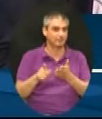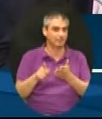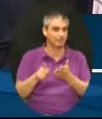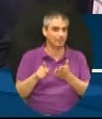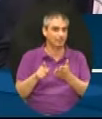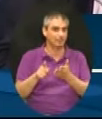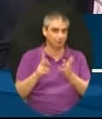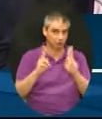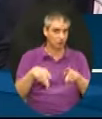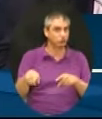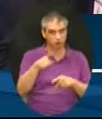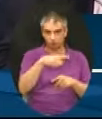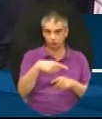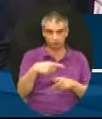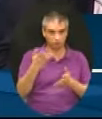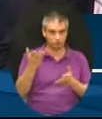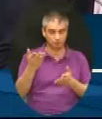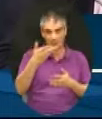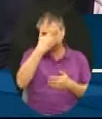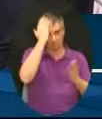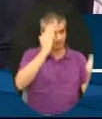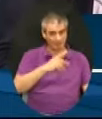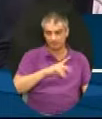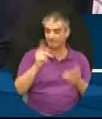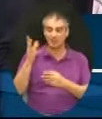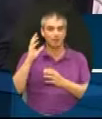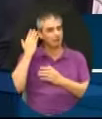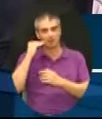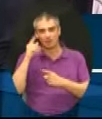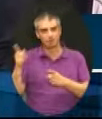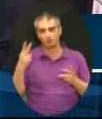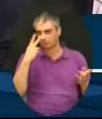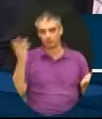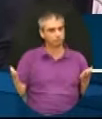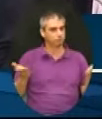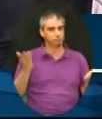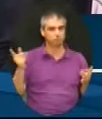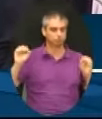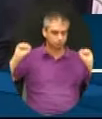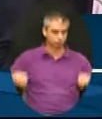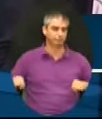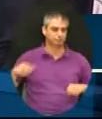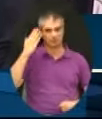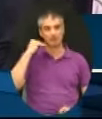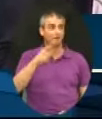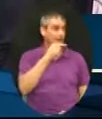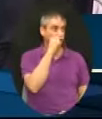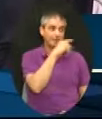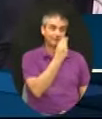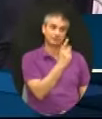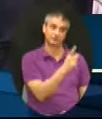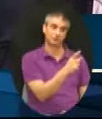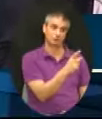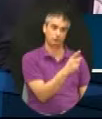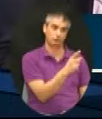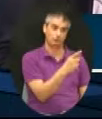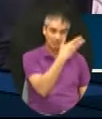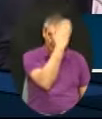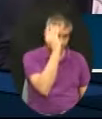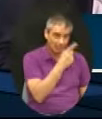אופיסס, יש לטראמפ לעומת קלינטון, ותראה דומיננטיות מוחלטת. אבל אתה מפספס משהו כאן.